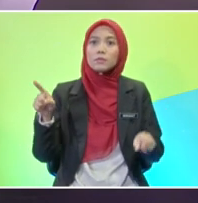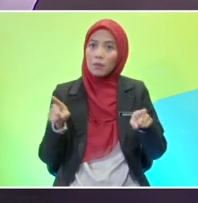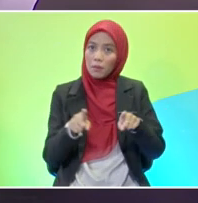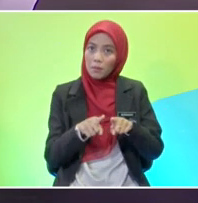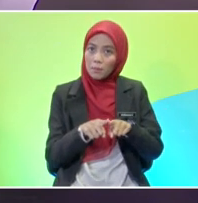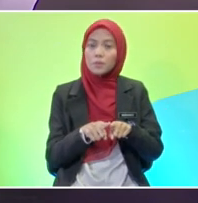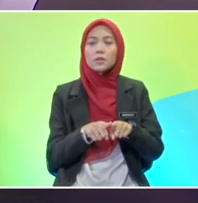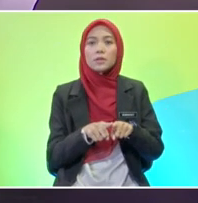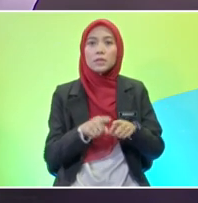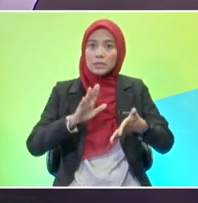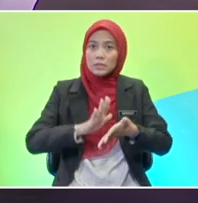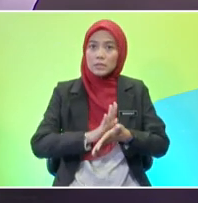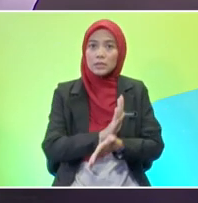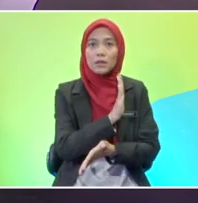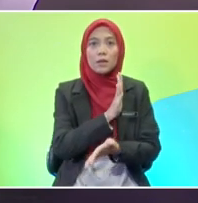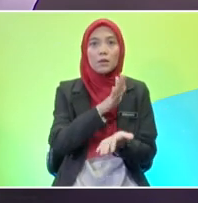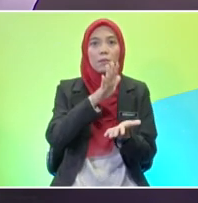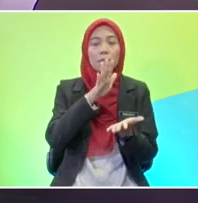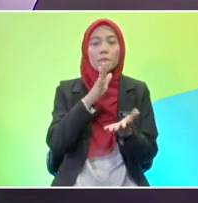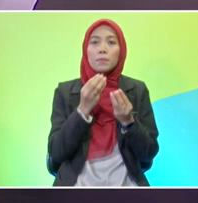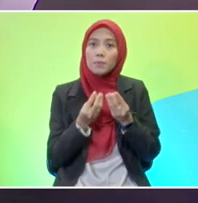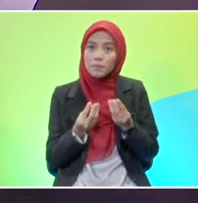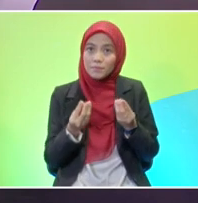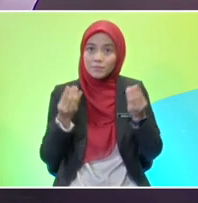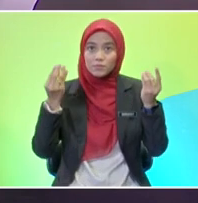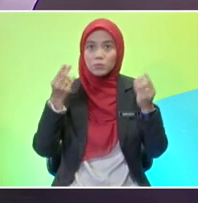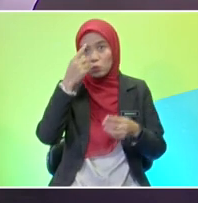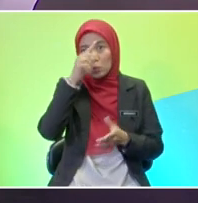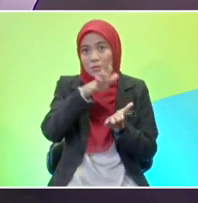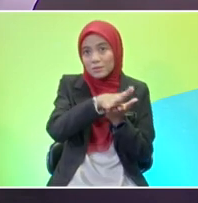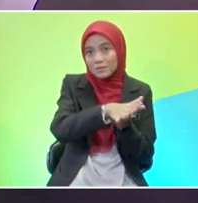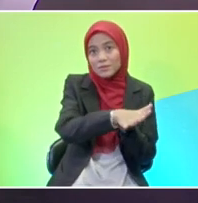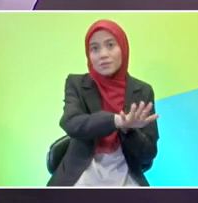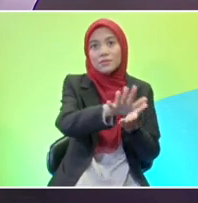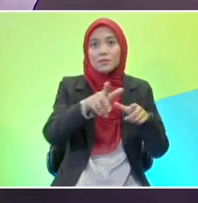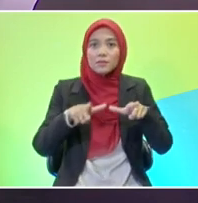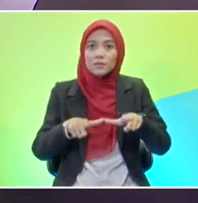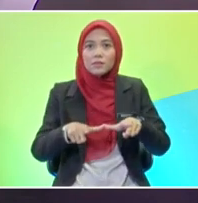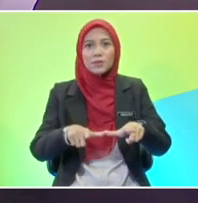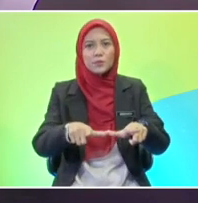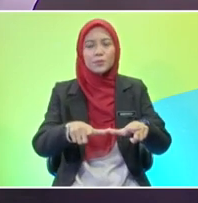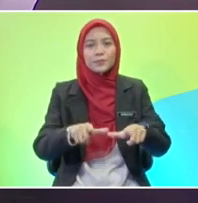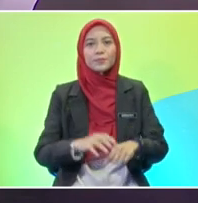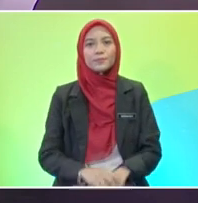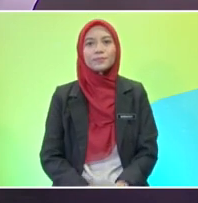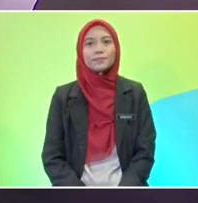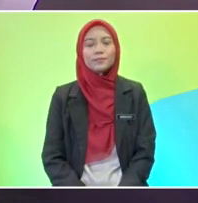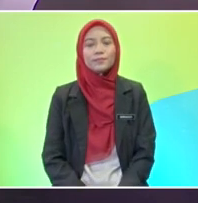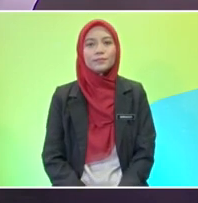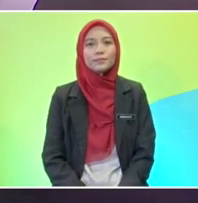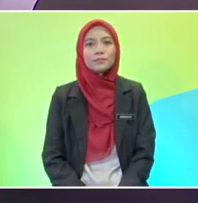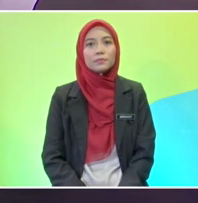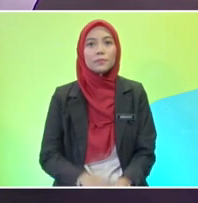pasir tujuannya untuk melicinkan permukaan kayu seterusnya lagi